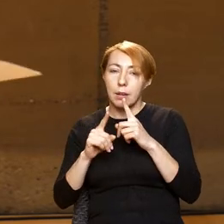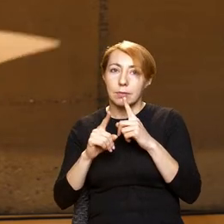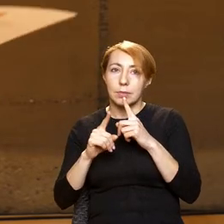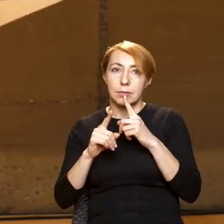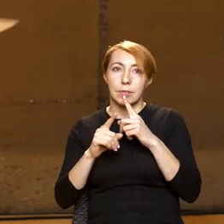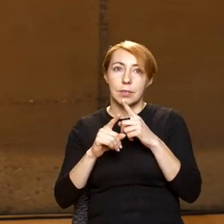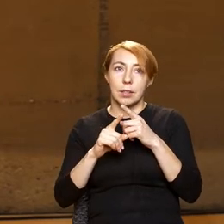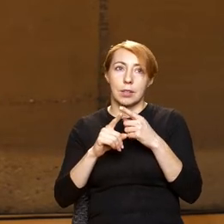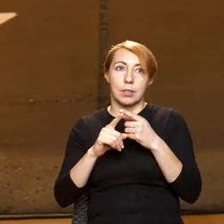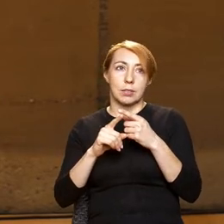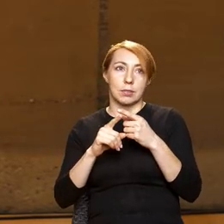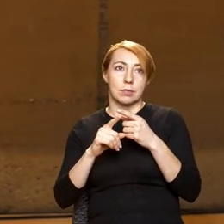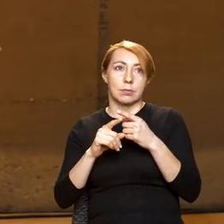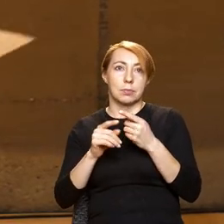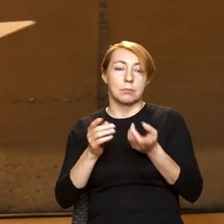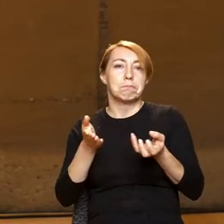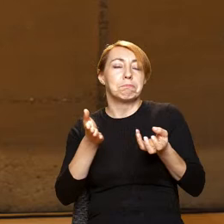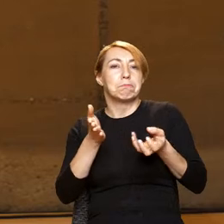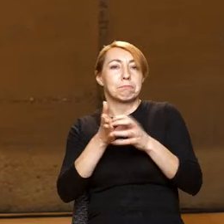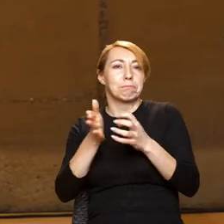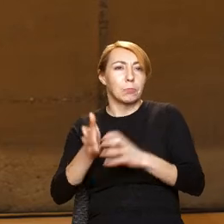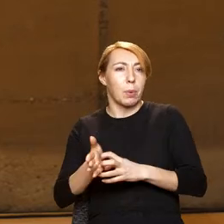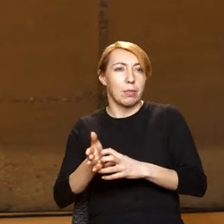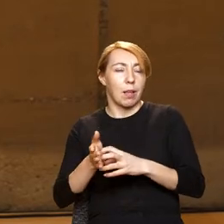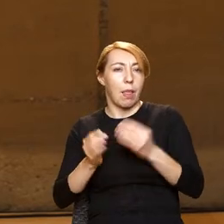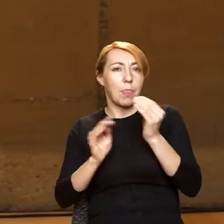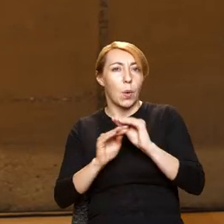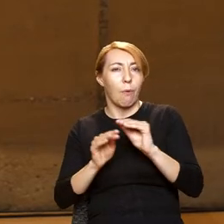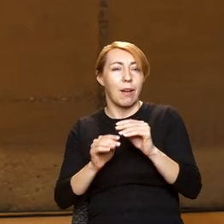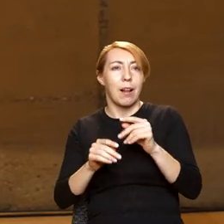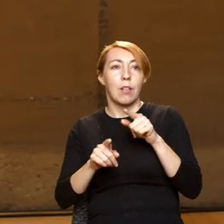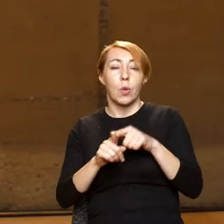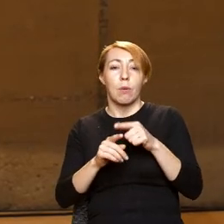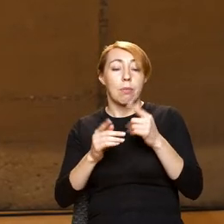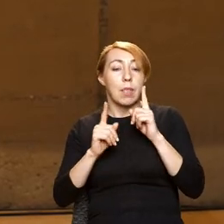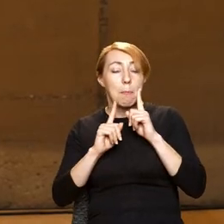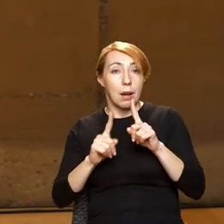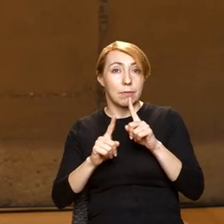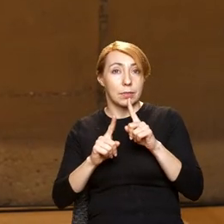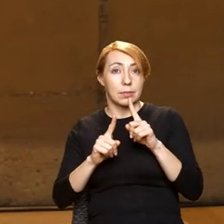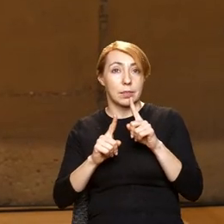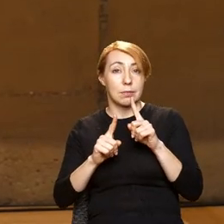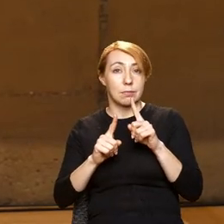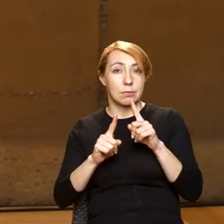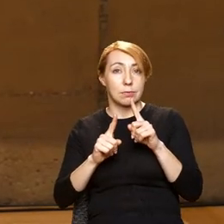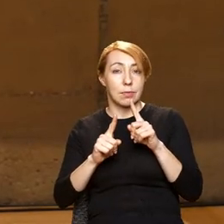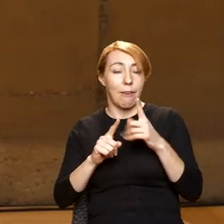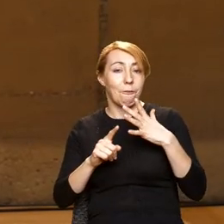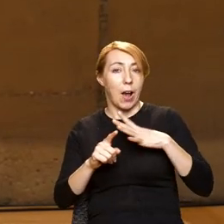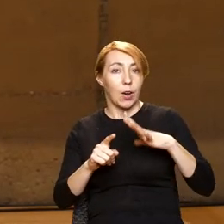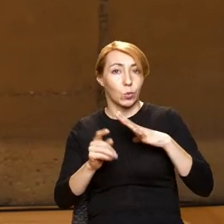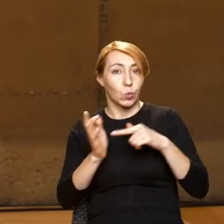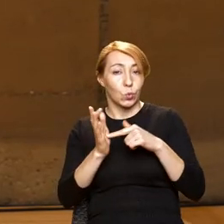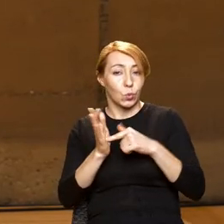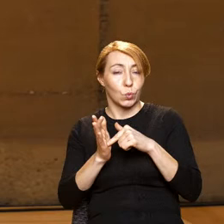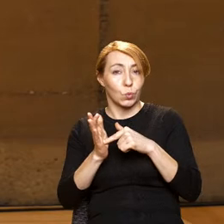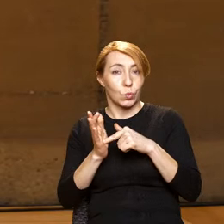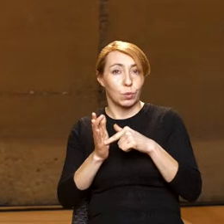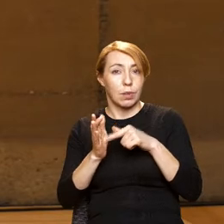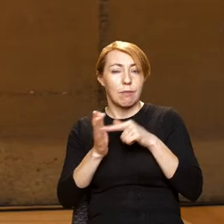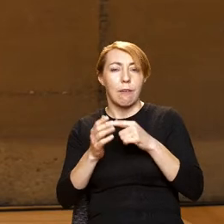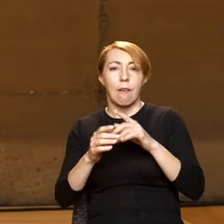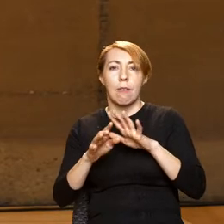tak hucznie mówimy, przepisy naukowe, tak? Ale naprawdę, żeby podkreślić wartość tego, są